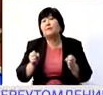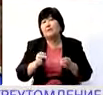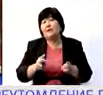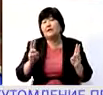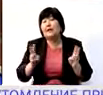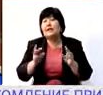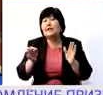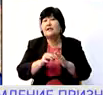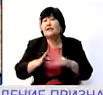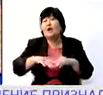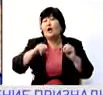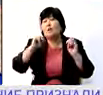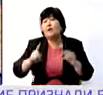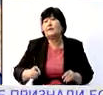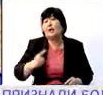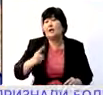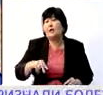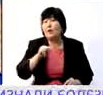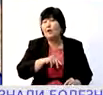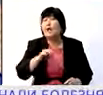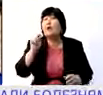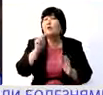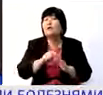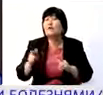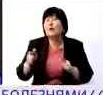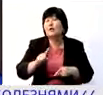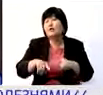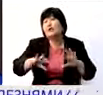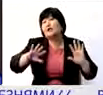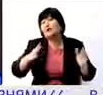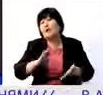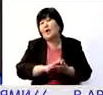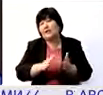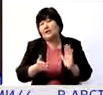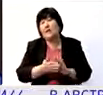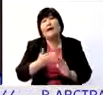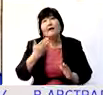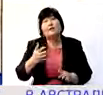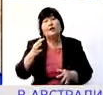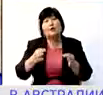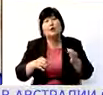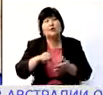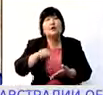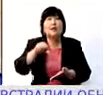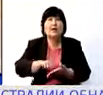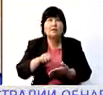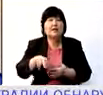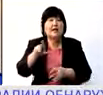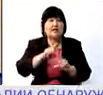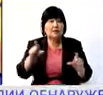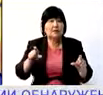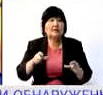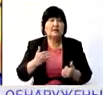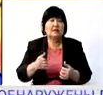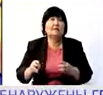– повышение профессионализма работников, проверка их готовности к чрезвычайным ситуациям. Среди судей были и представители департамента